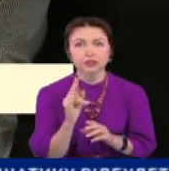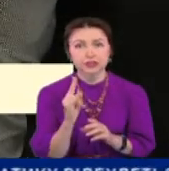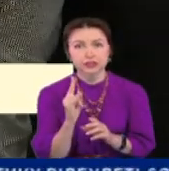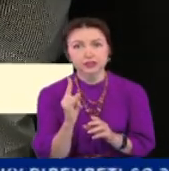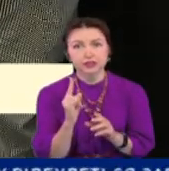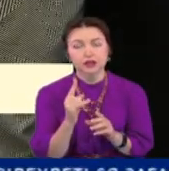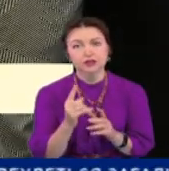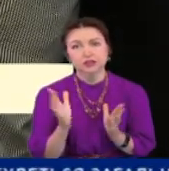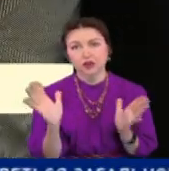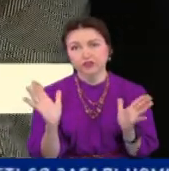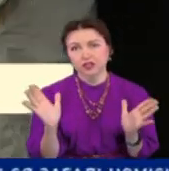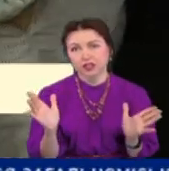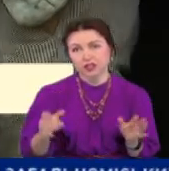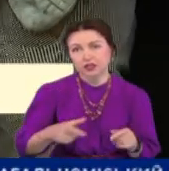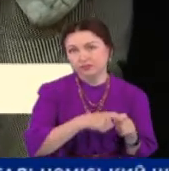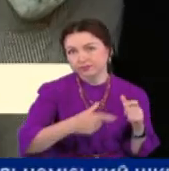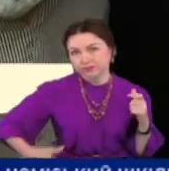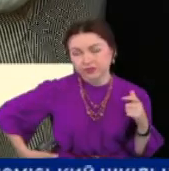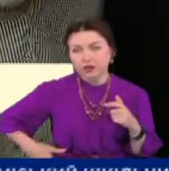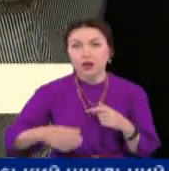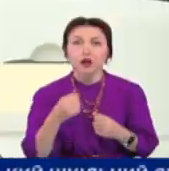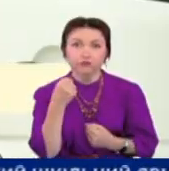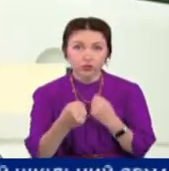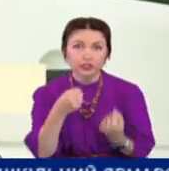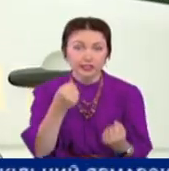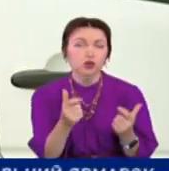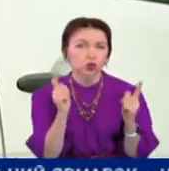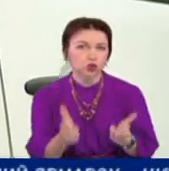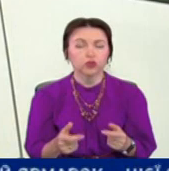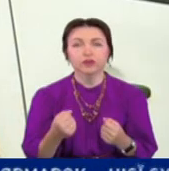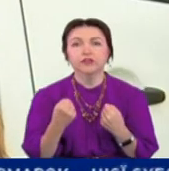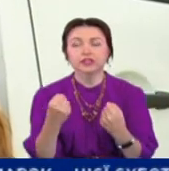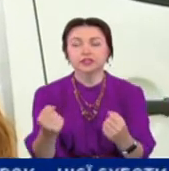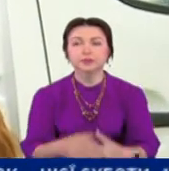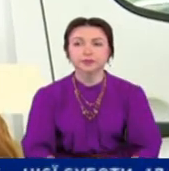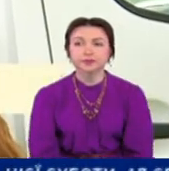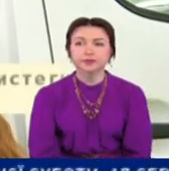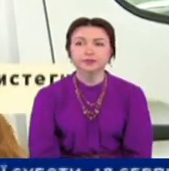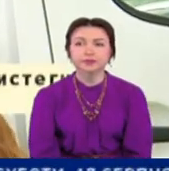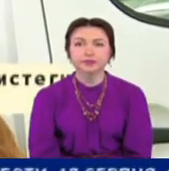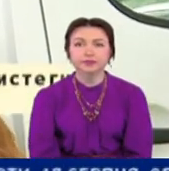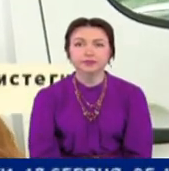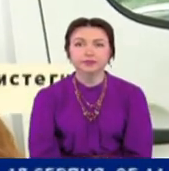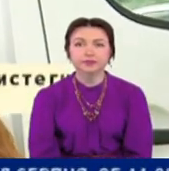їй завеликі. Однак водій готовий вести. В такому варіанті, так. При чому?